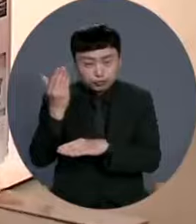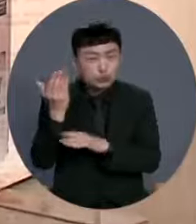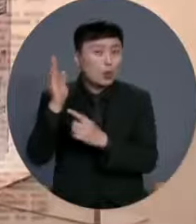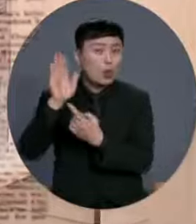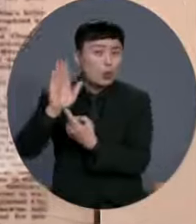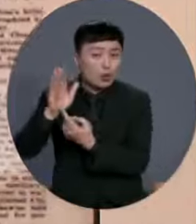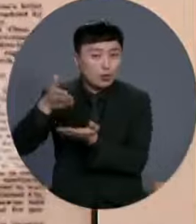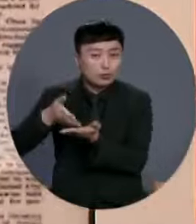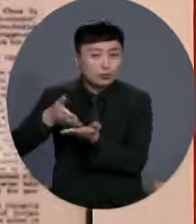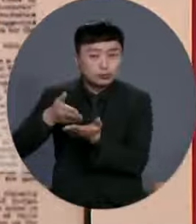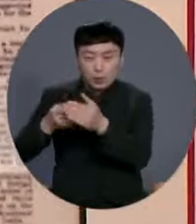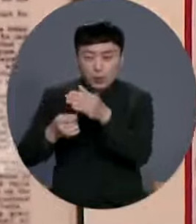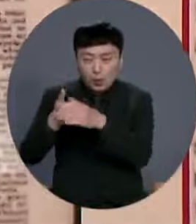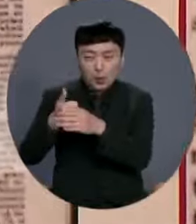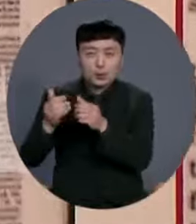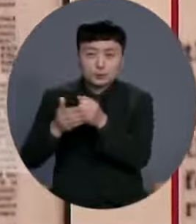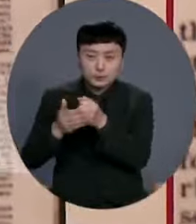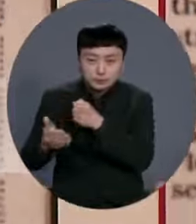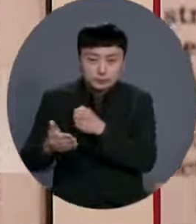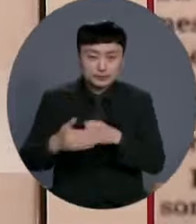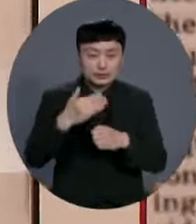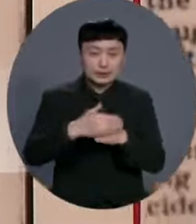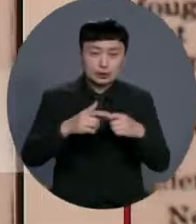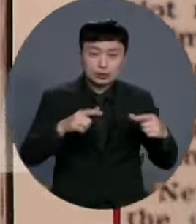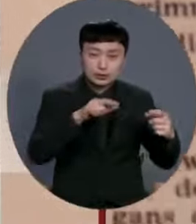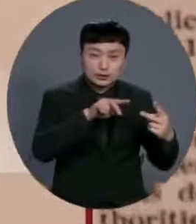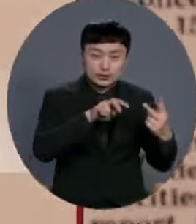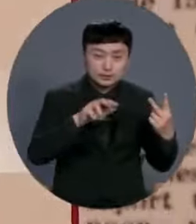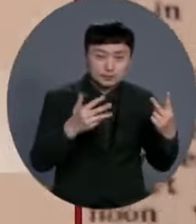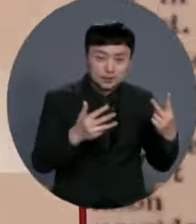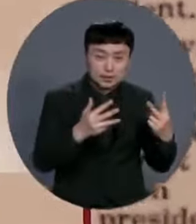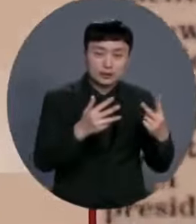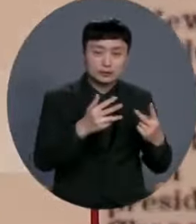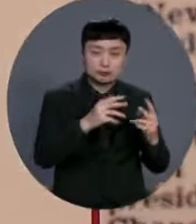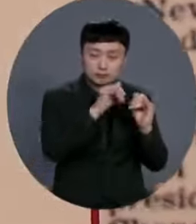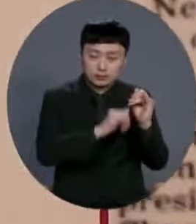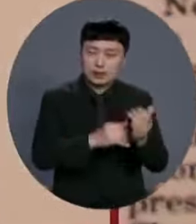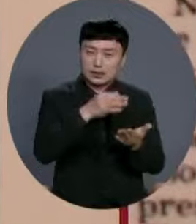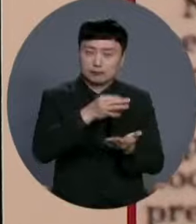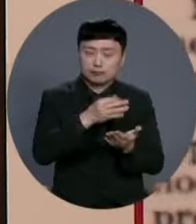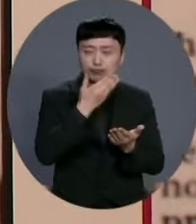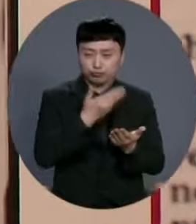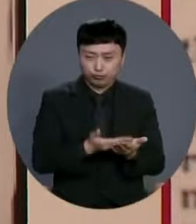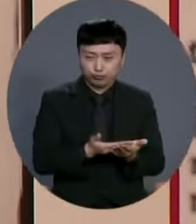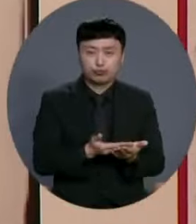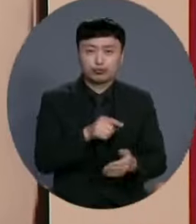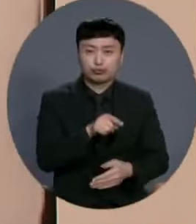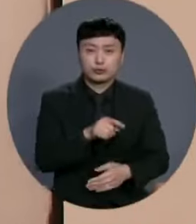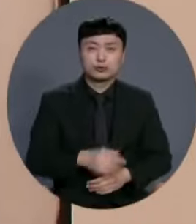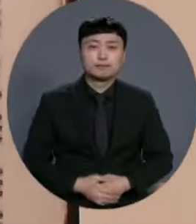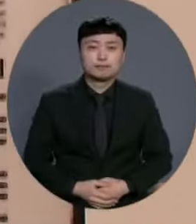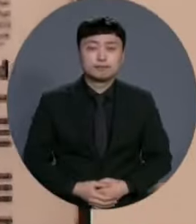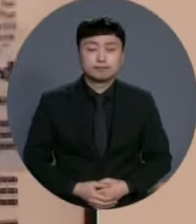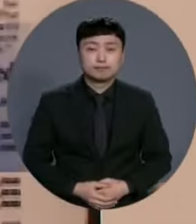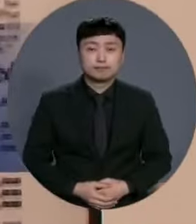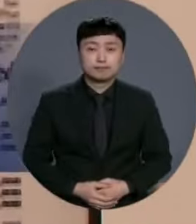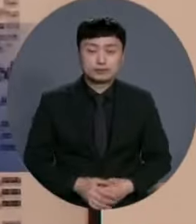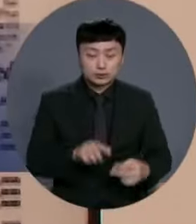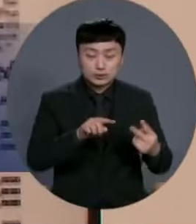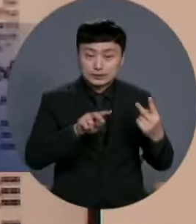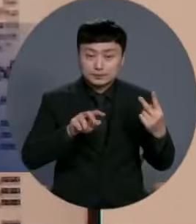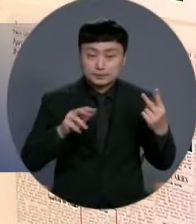매우 이례적으로 228 민주운동의 역사적 가치를 확인할 수 있는 기록입니다. 228이 처음에